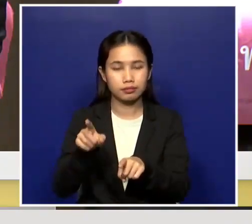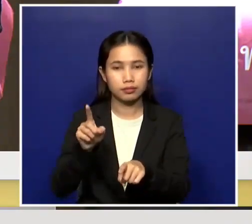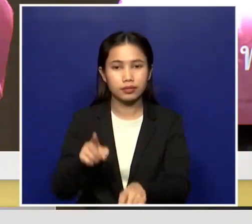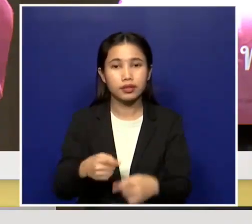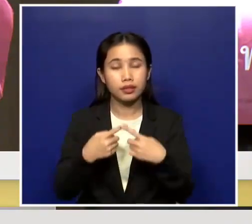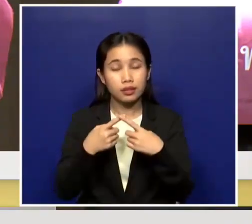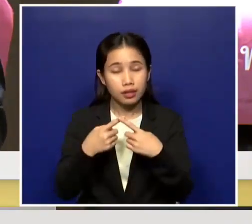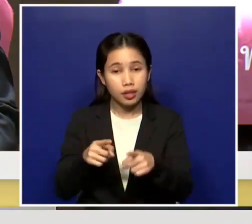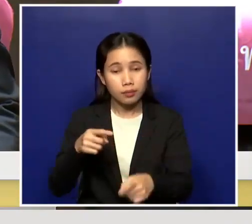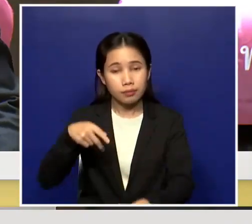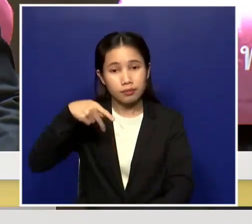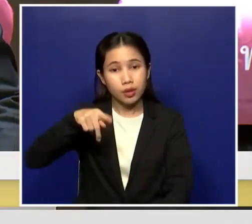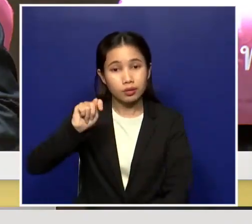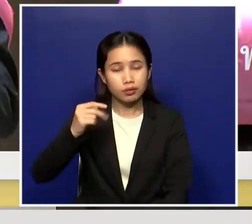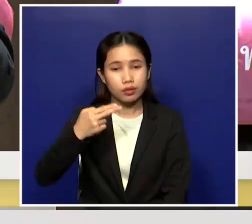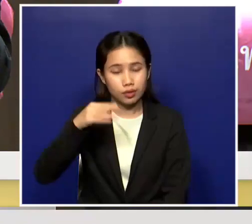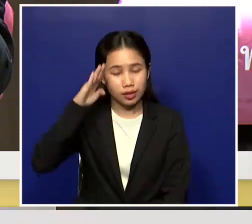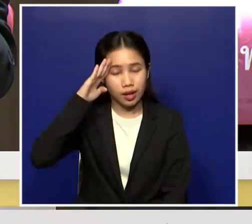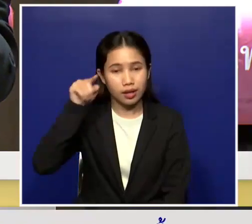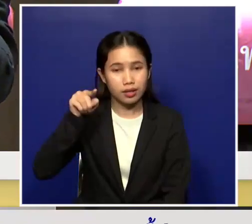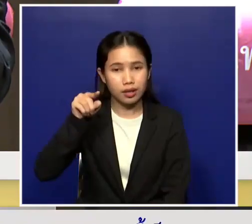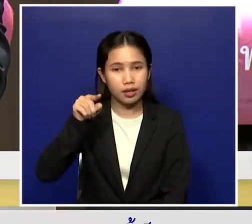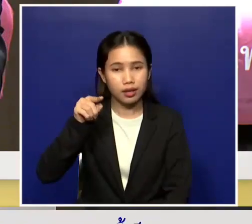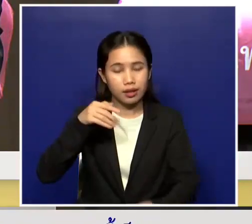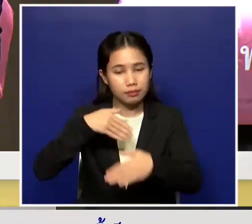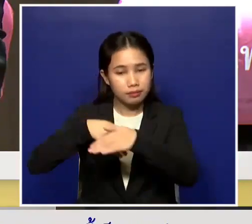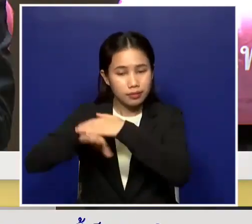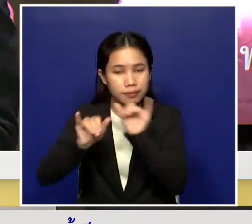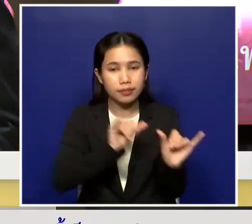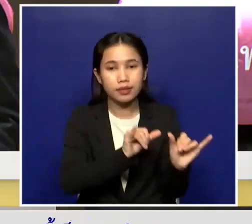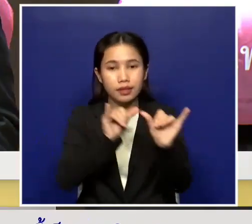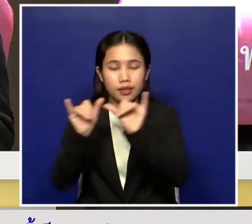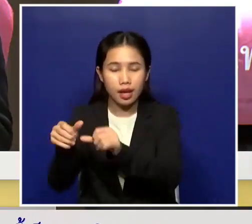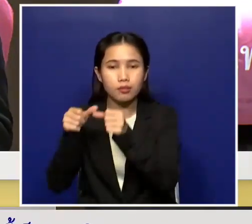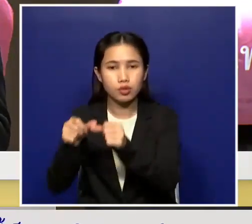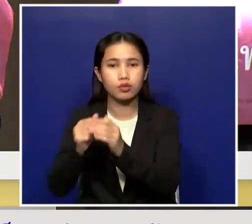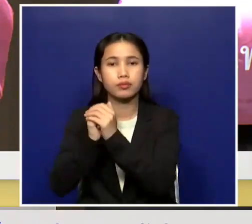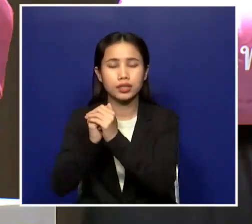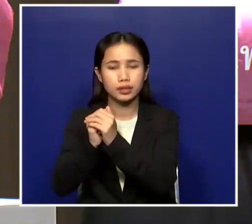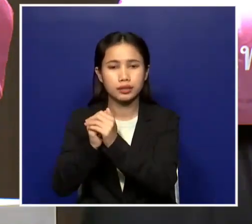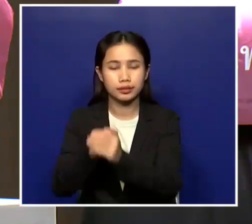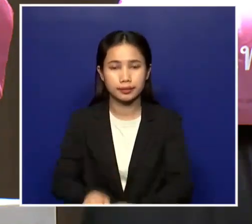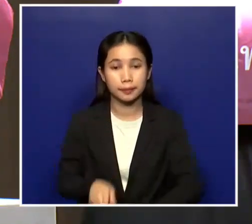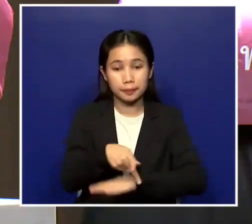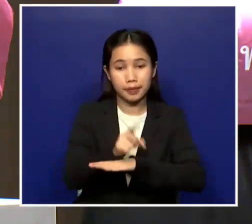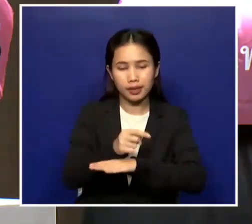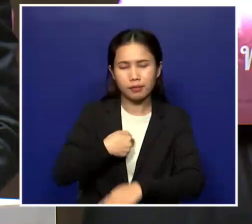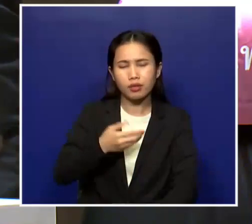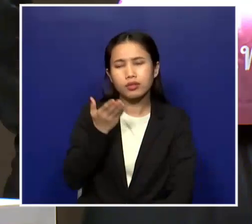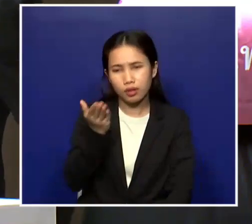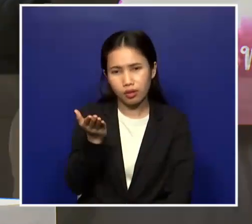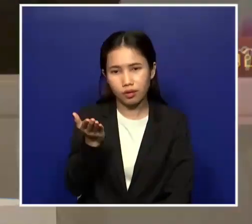าต้องหนีไปอาศัยอยู่ที่ปักกิ่ง สรุปนะผม อยากจะขอร้องนะ